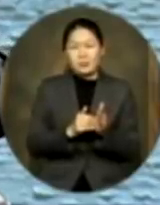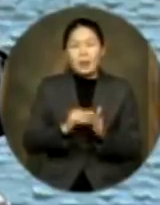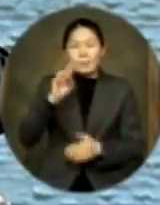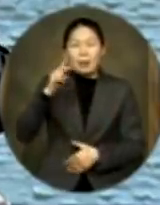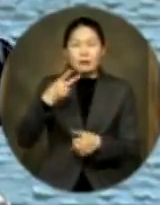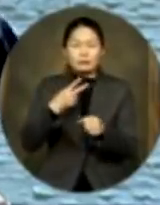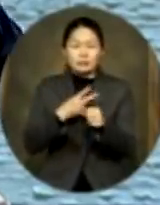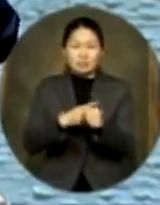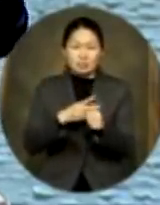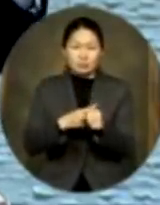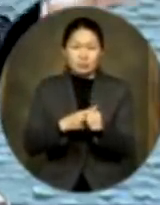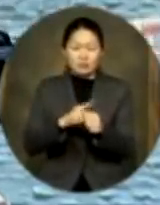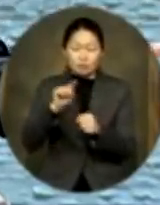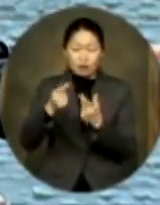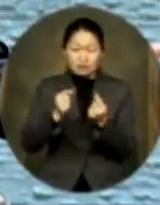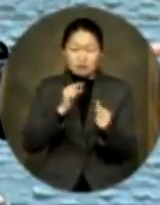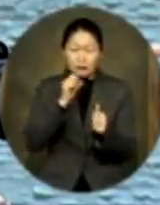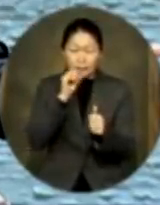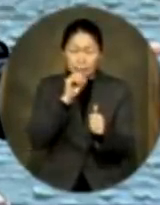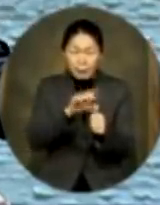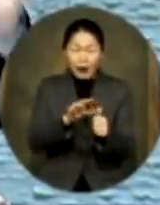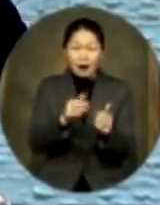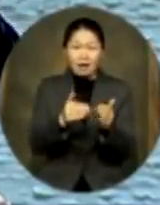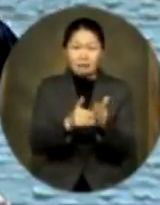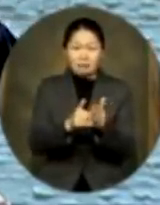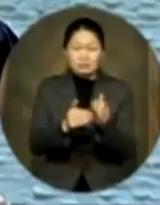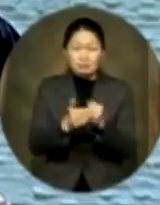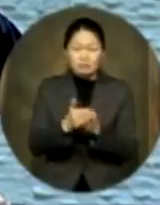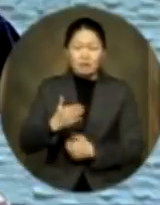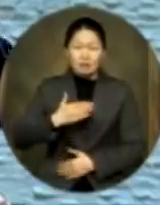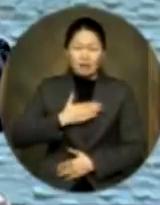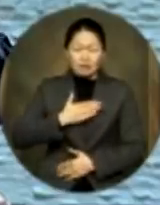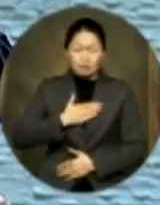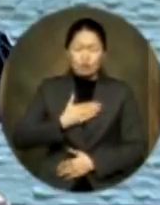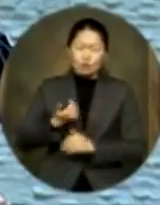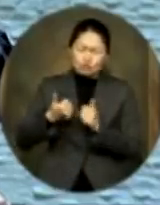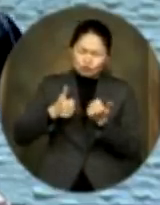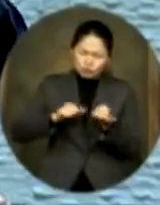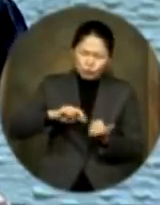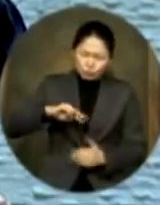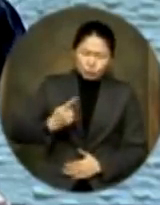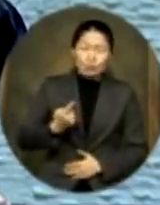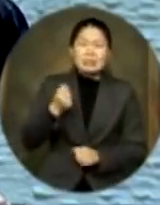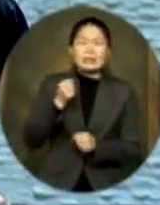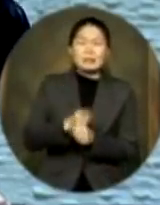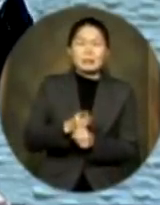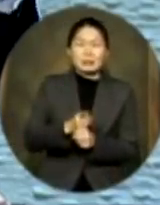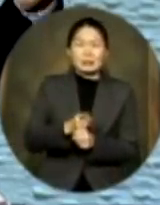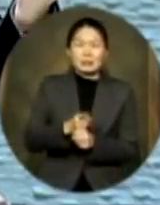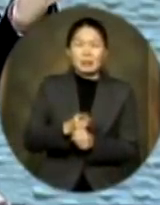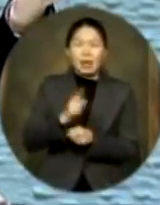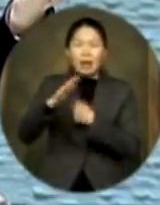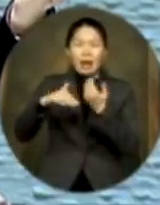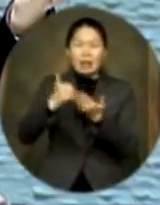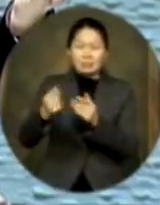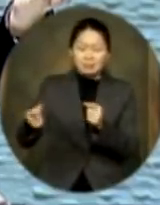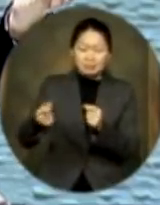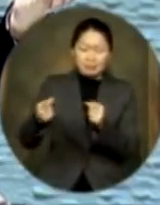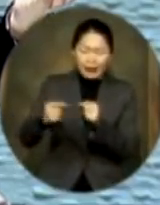사도 바울이 그렇게 말을 하니까 나는 죽어도 이미 하나님